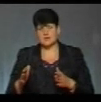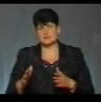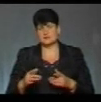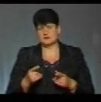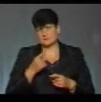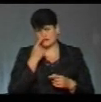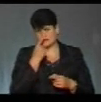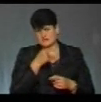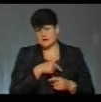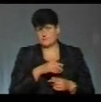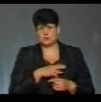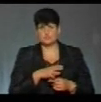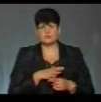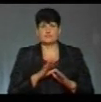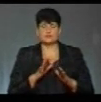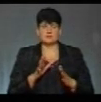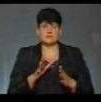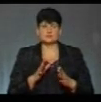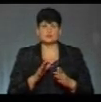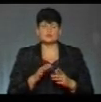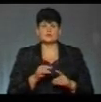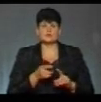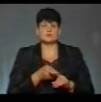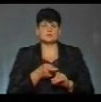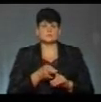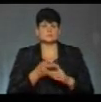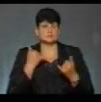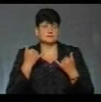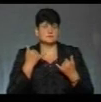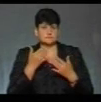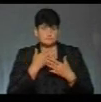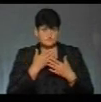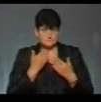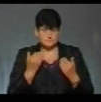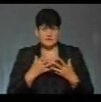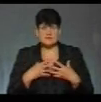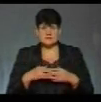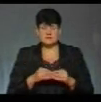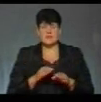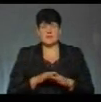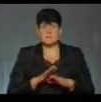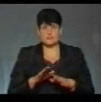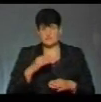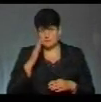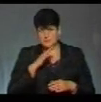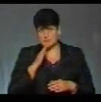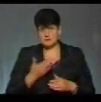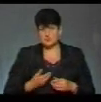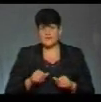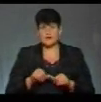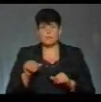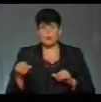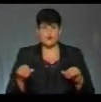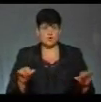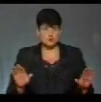зовсім недавно була так, скажімо так, відсутність комунікації, належності. Сім'я не повна, на жаль, батьки проживають різно, і,